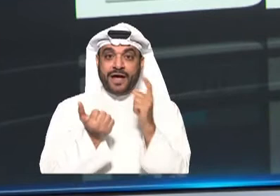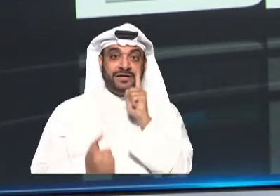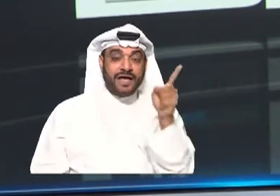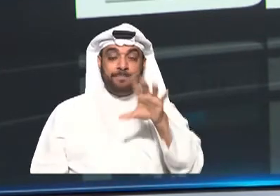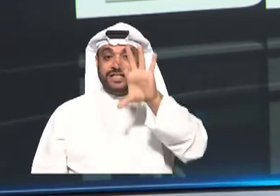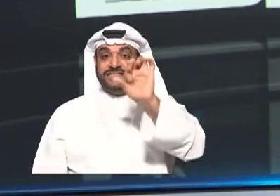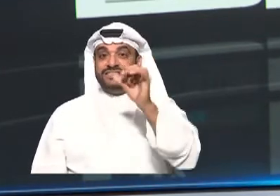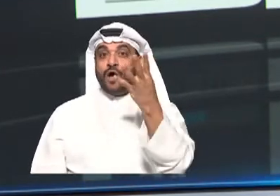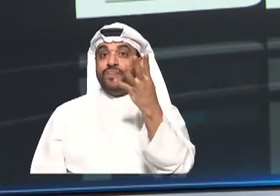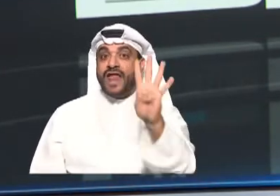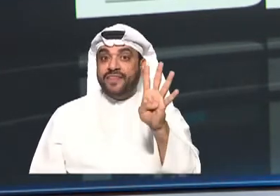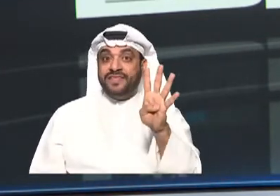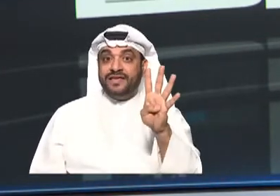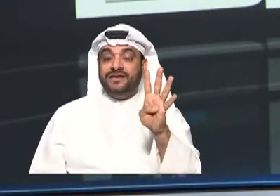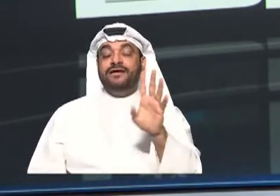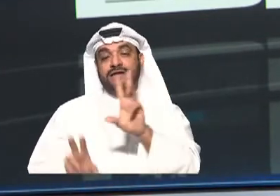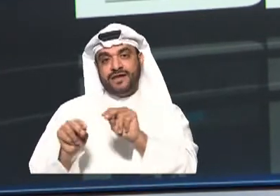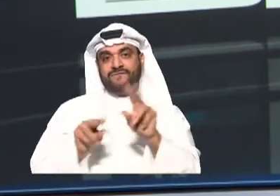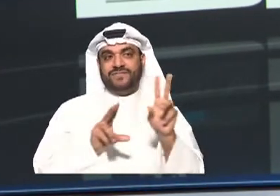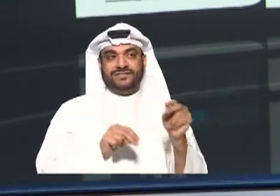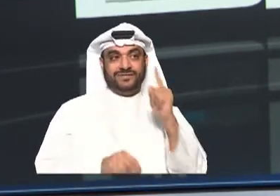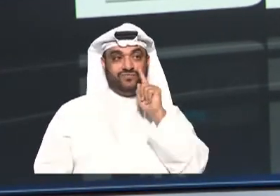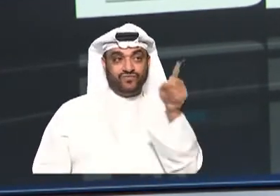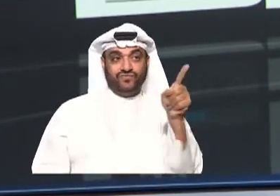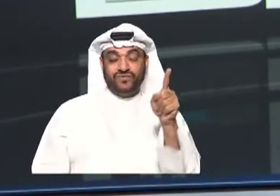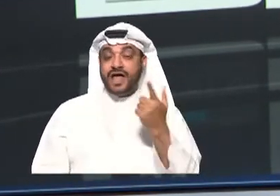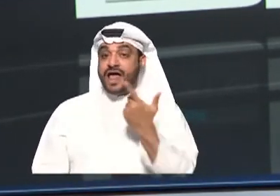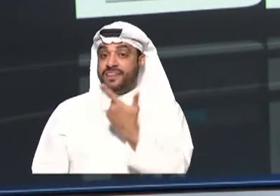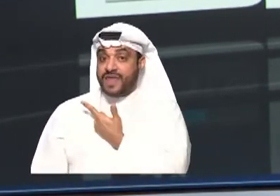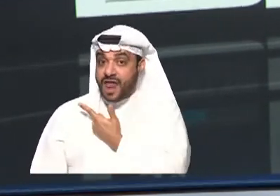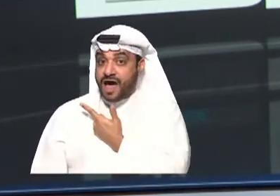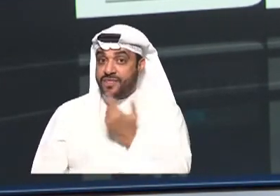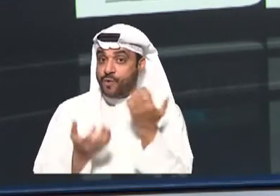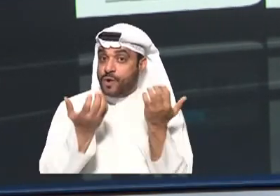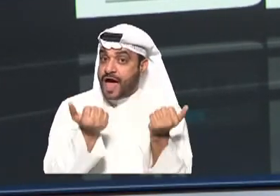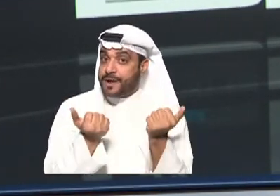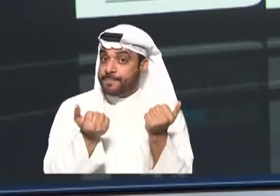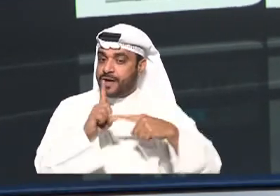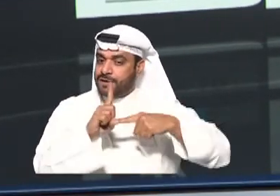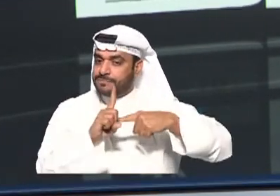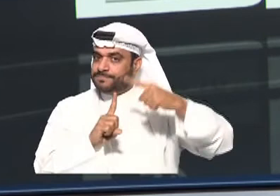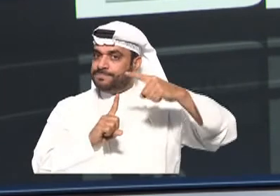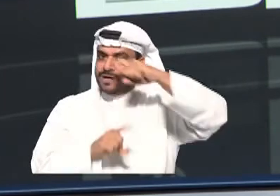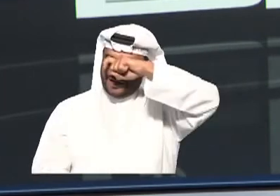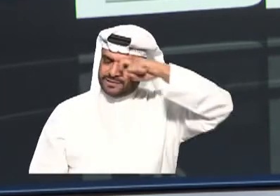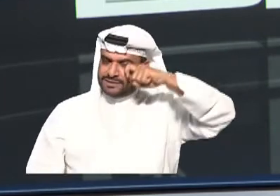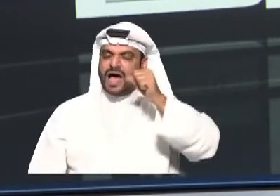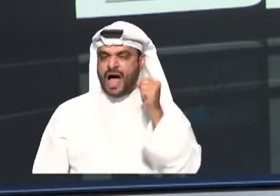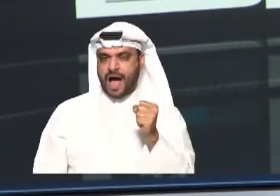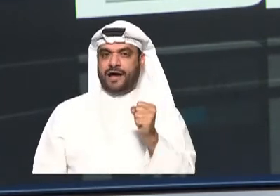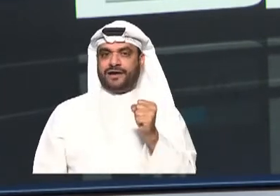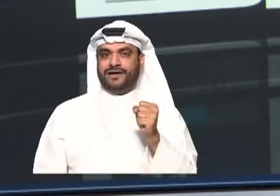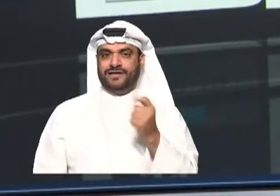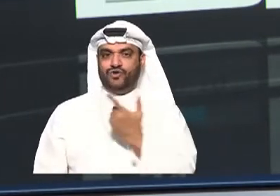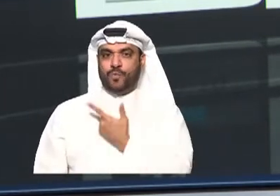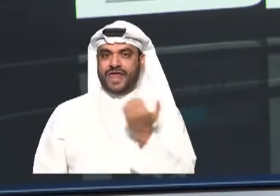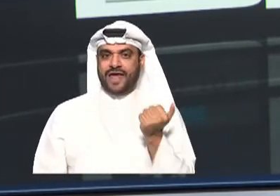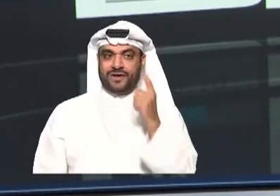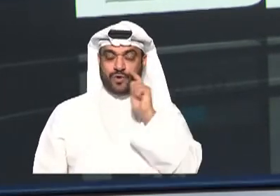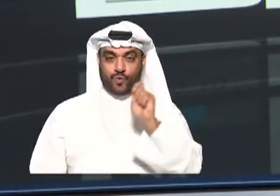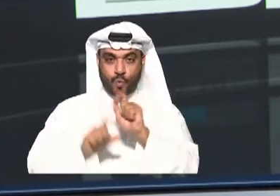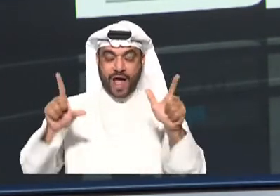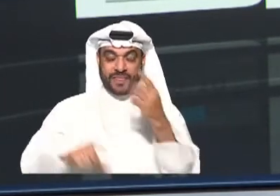جنوبية غربية متوقع في يوم الثلاثة ونشطة من حين إلى آخر 12 إلى 42 كيلومتر في الساعة. فرص الأمطار واردة